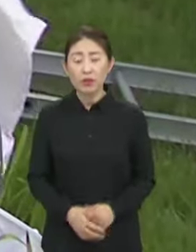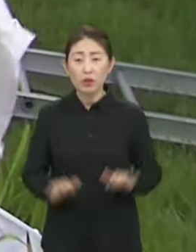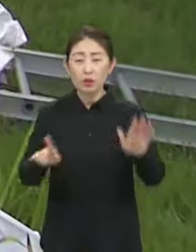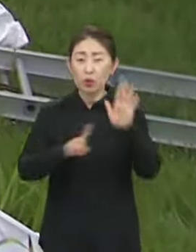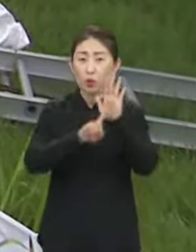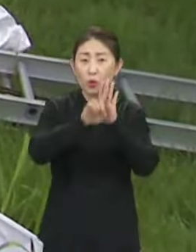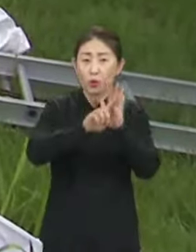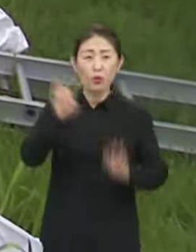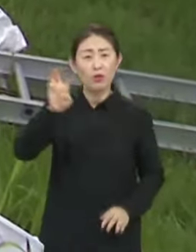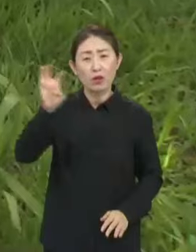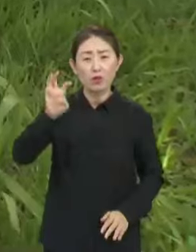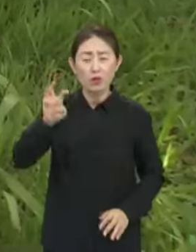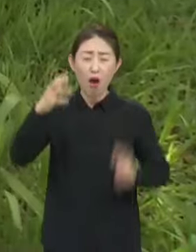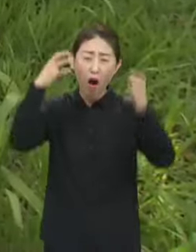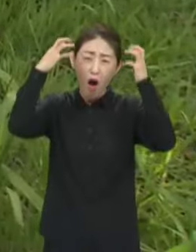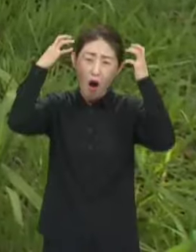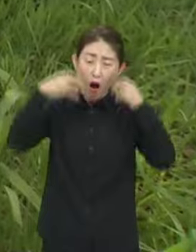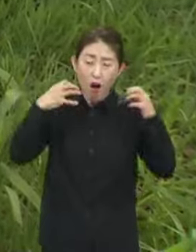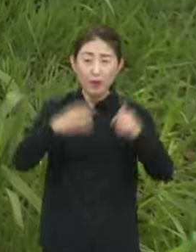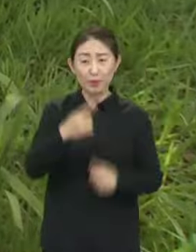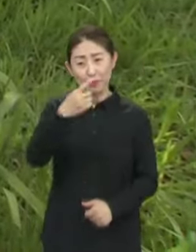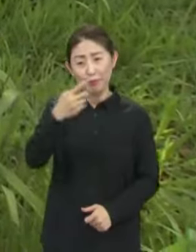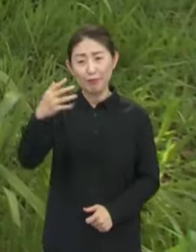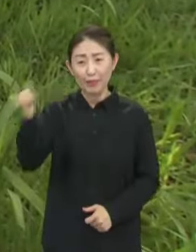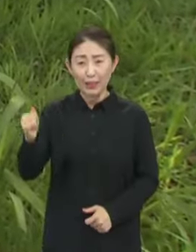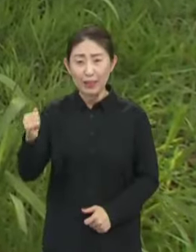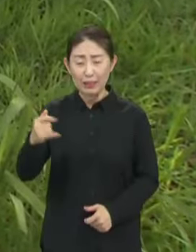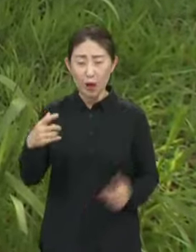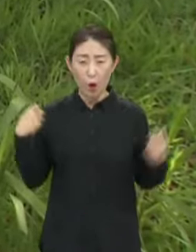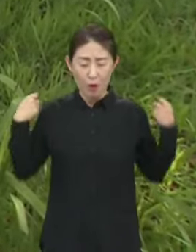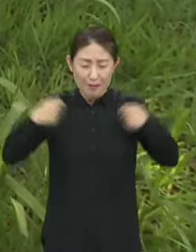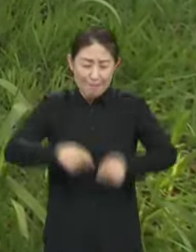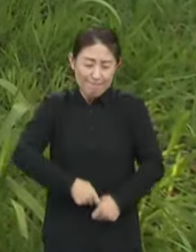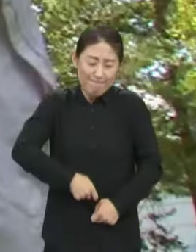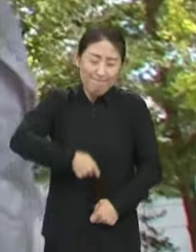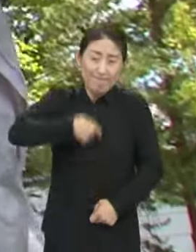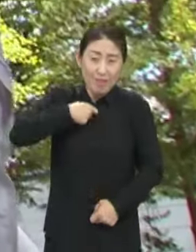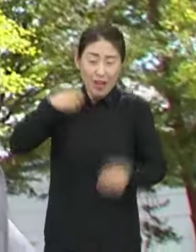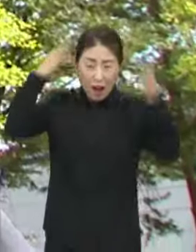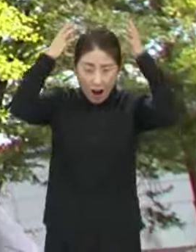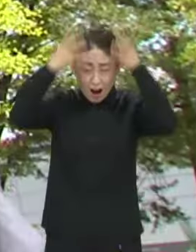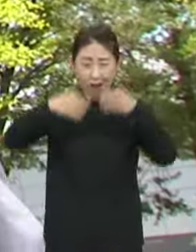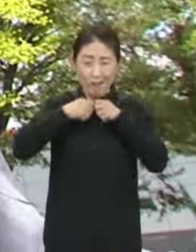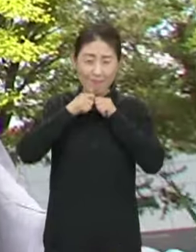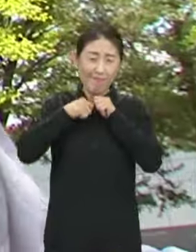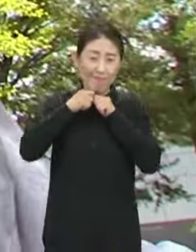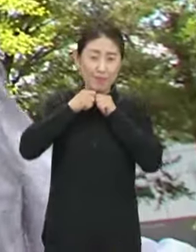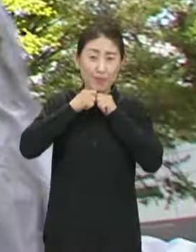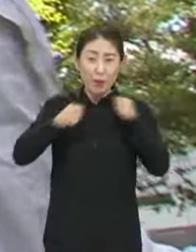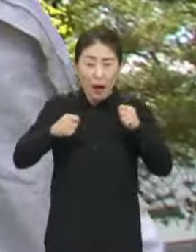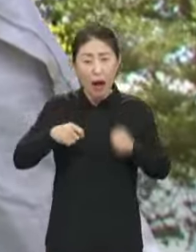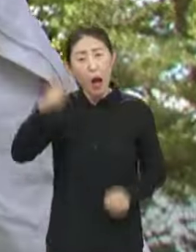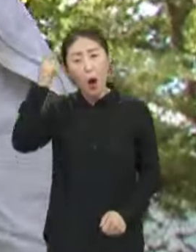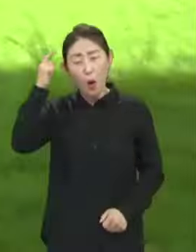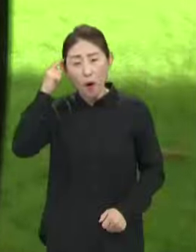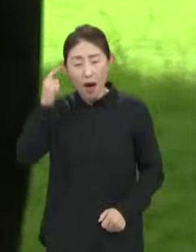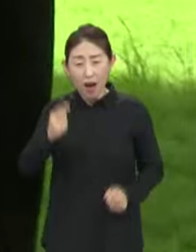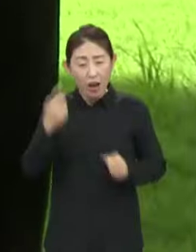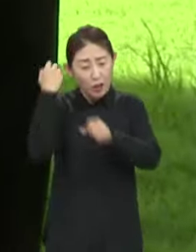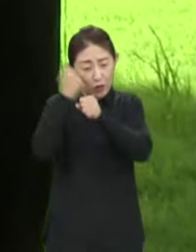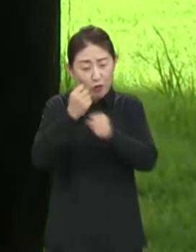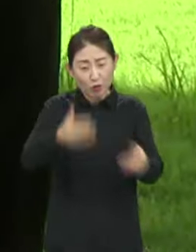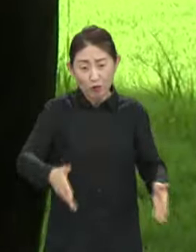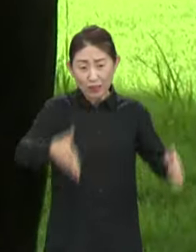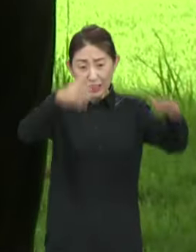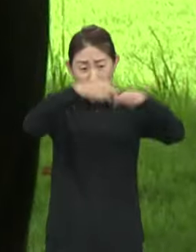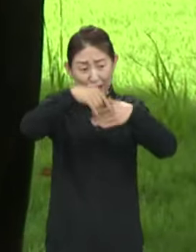30도를 훌쩍 넘는 한낮, 소방대원들이 두꺼운 보호복을 껴입습니다. 연구기관 건물 외벽에 벌집이 생겼다는